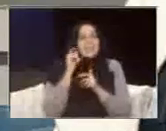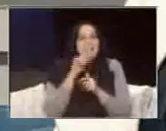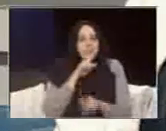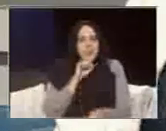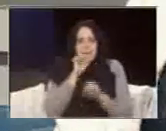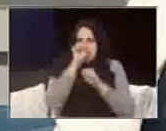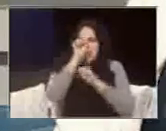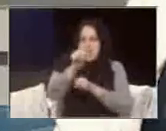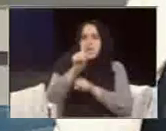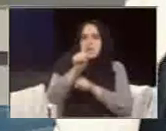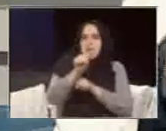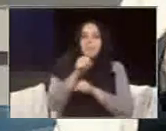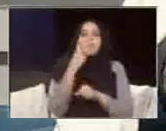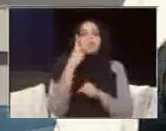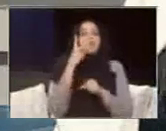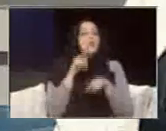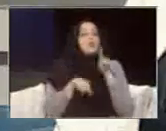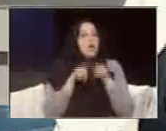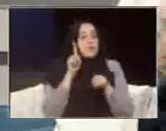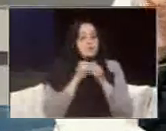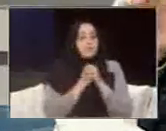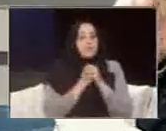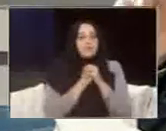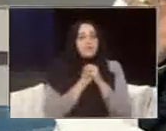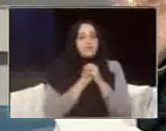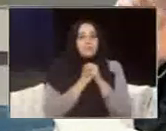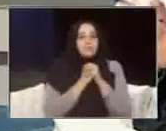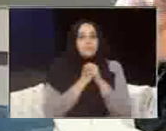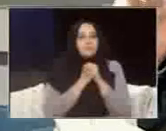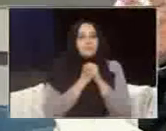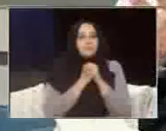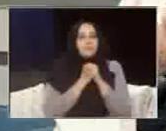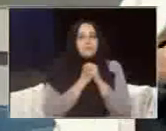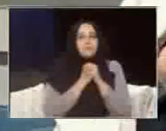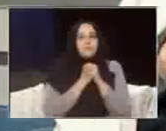حبش أمران، الأمر الأول ما يتعلق بالجانب